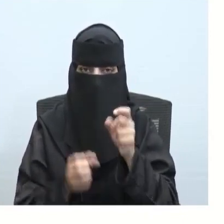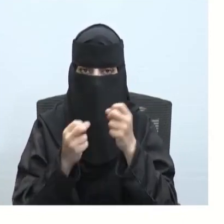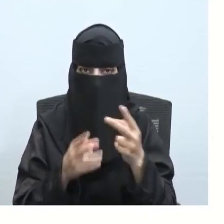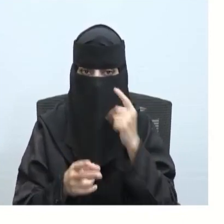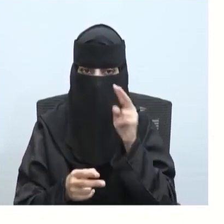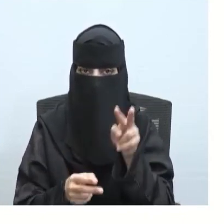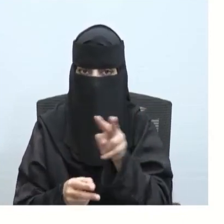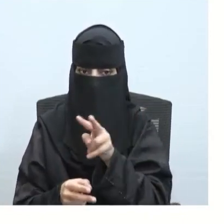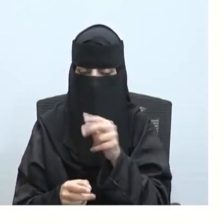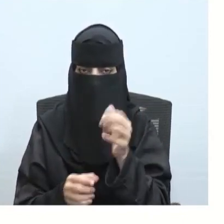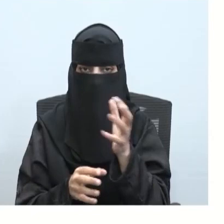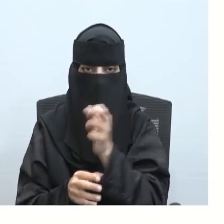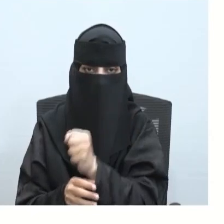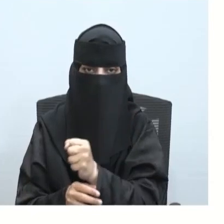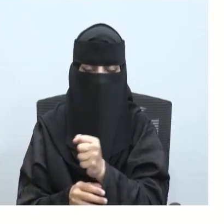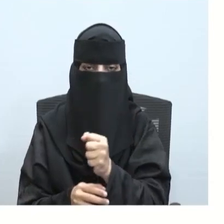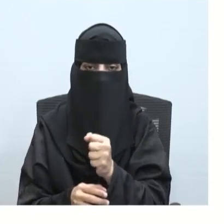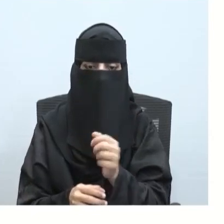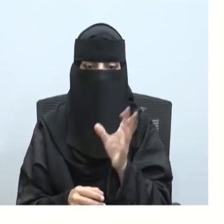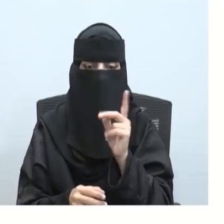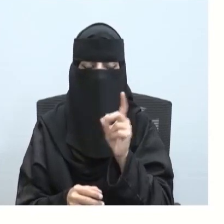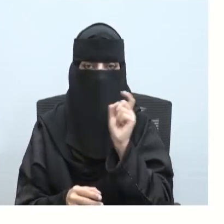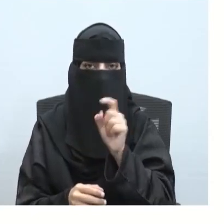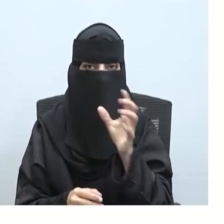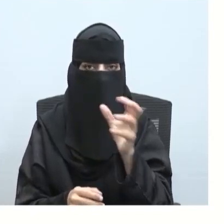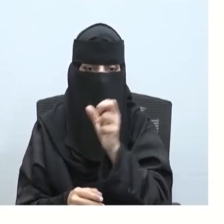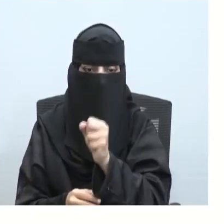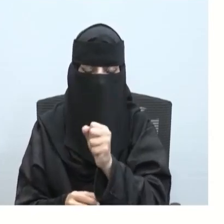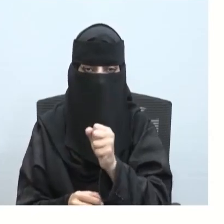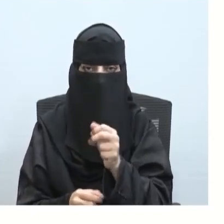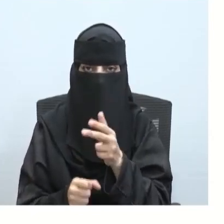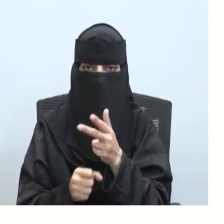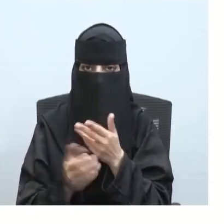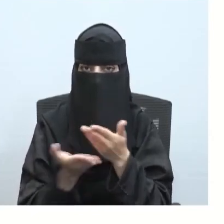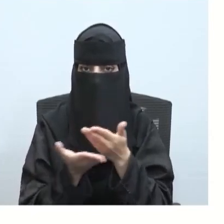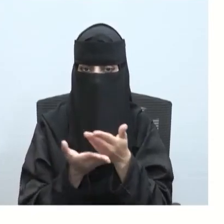المقطع وحفظ المقطع، بعد ذلك تشغيل المحاكاة.